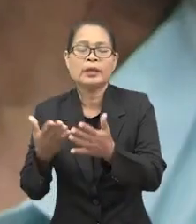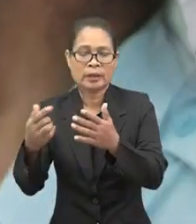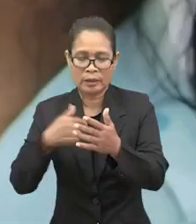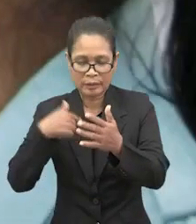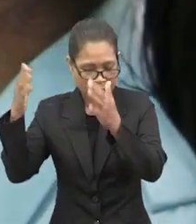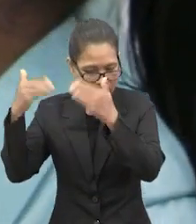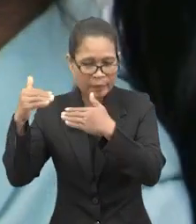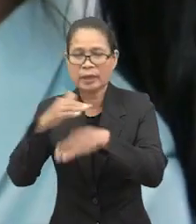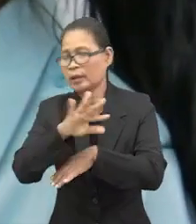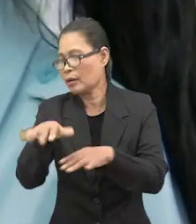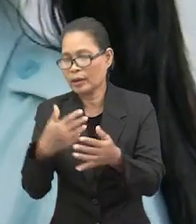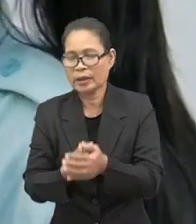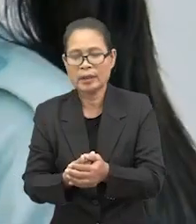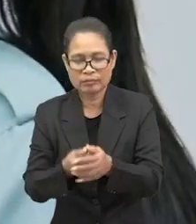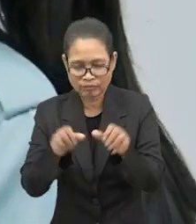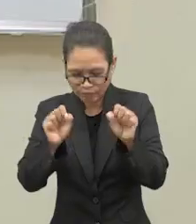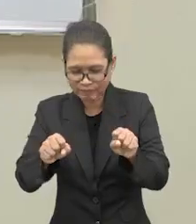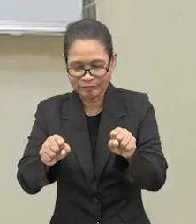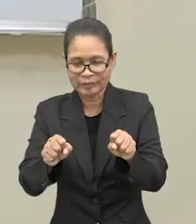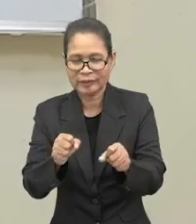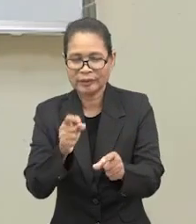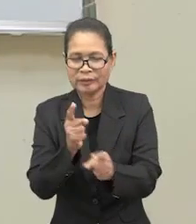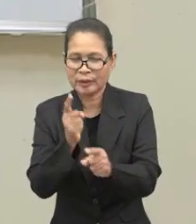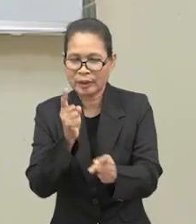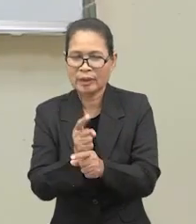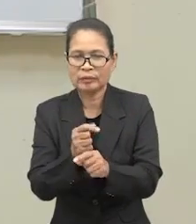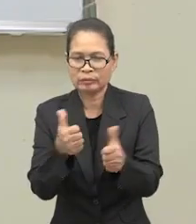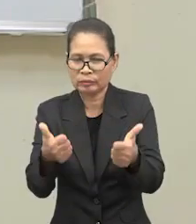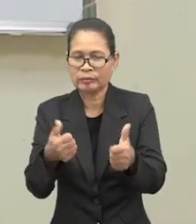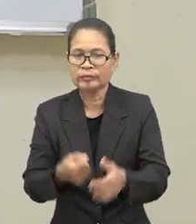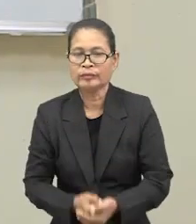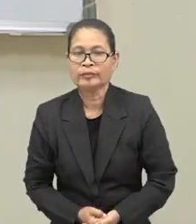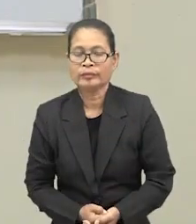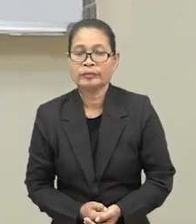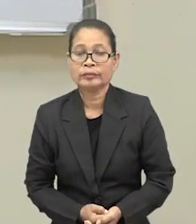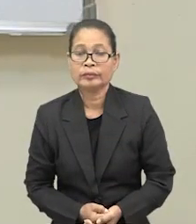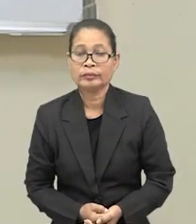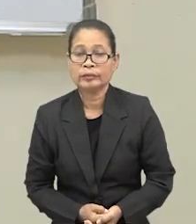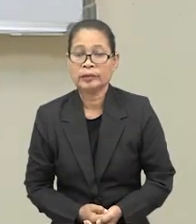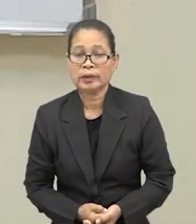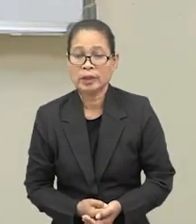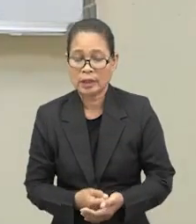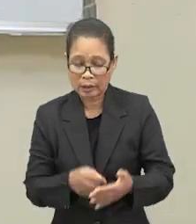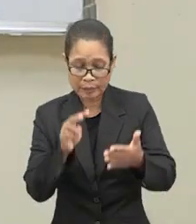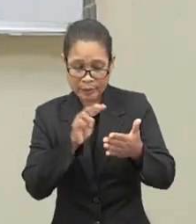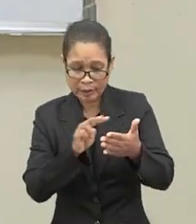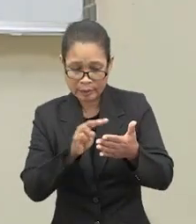chà ở côn trán nè cô sùng khâm tha côn từng ở nơi đang phục bàn chà chẳng xong côn